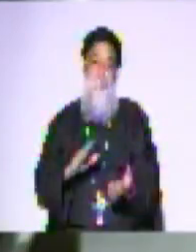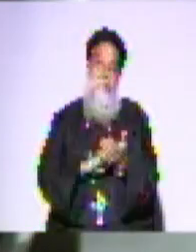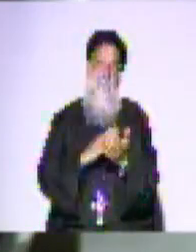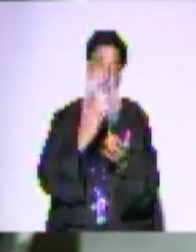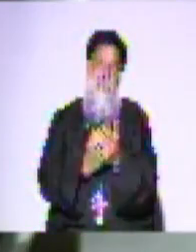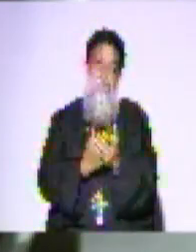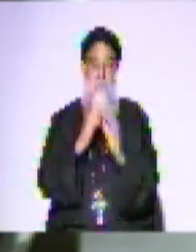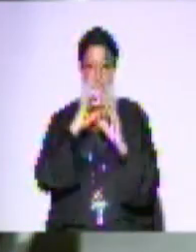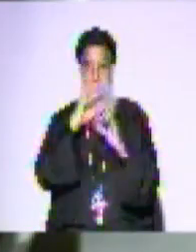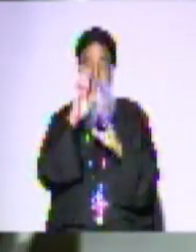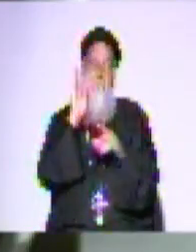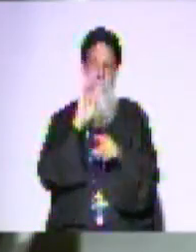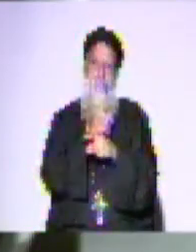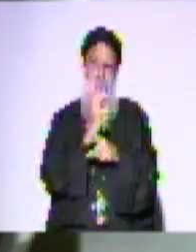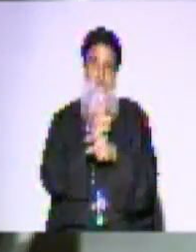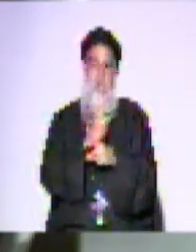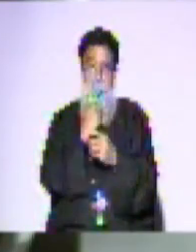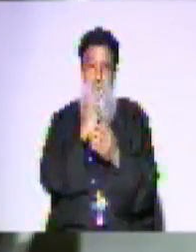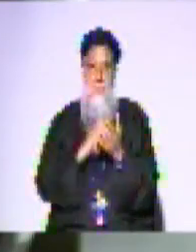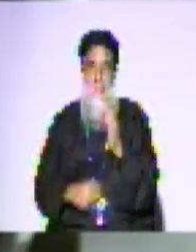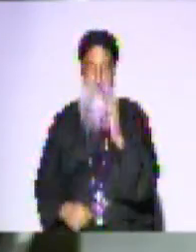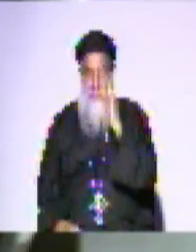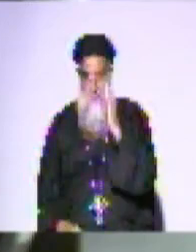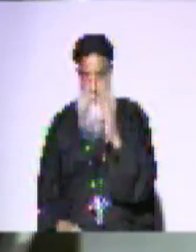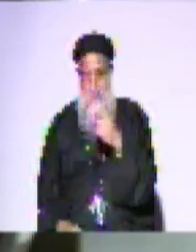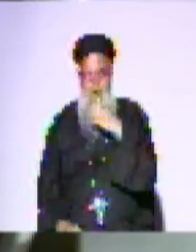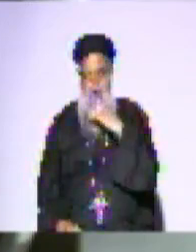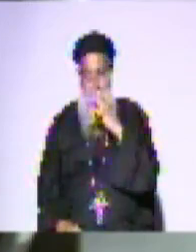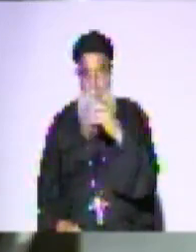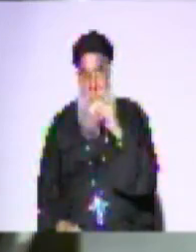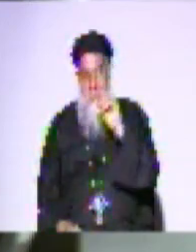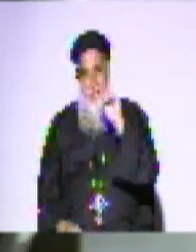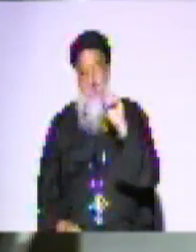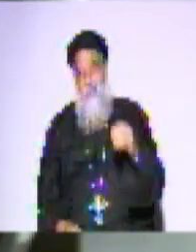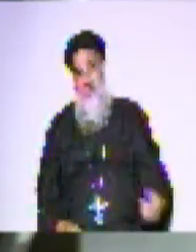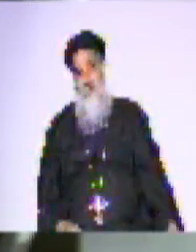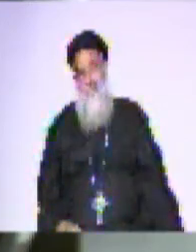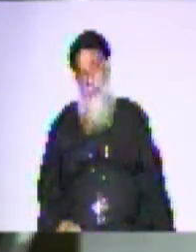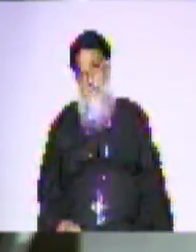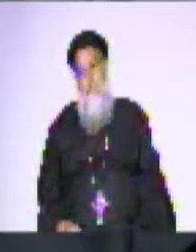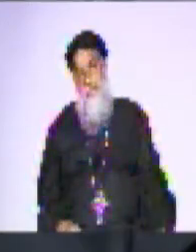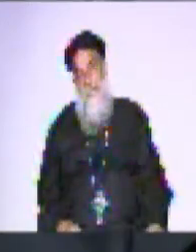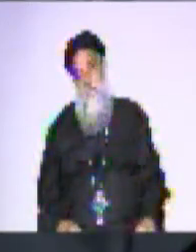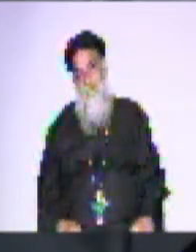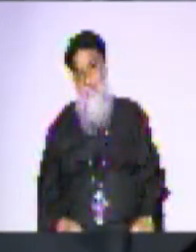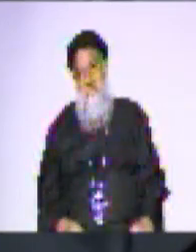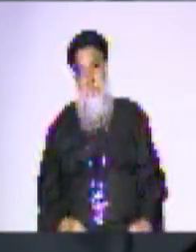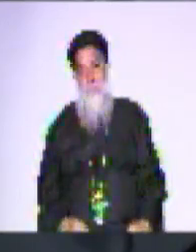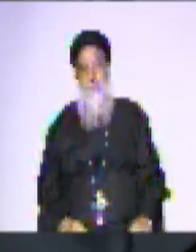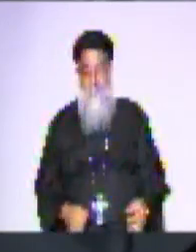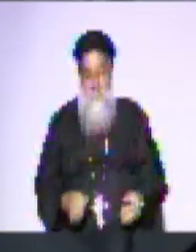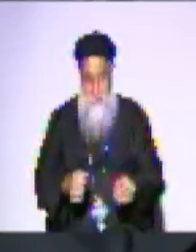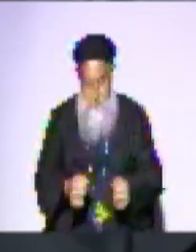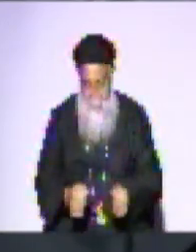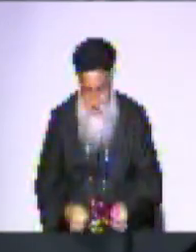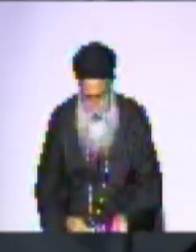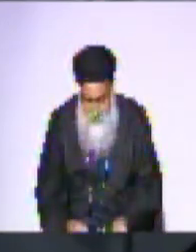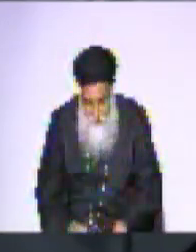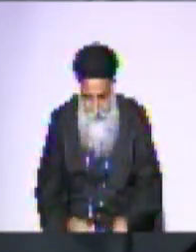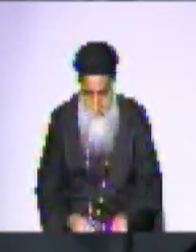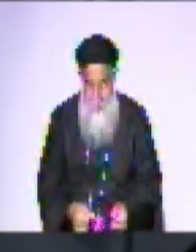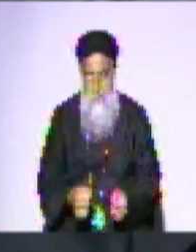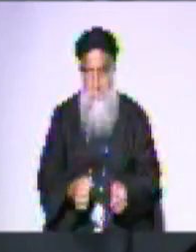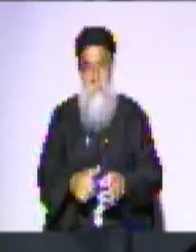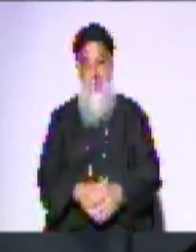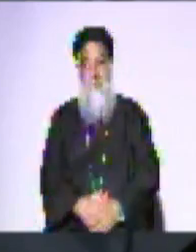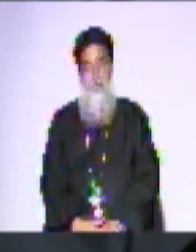قلته. يعني ده تأييد قوي للكلام اللي اتقال يعني. فسيدنا الميطانية برضو من المعنى الحسي بقى،